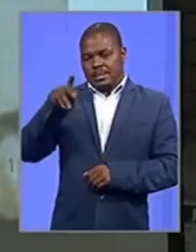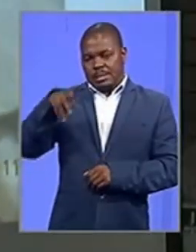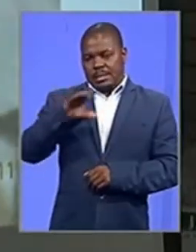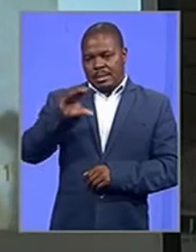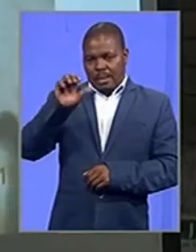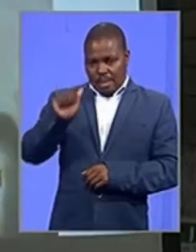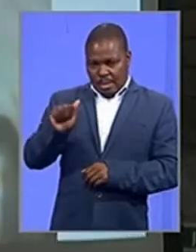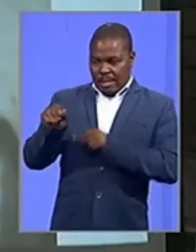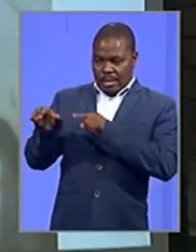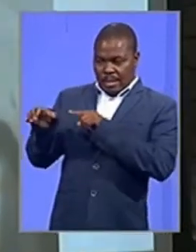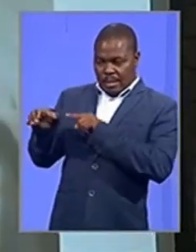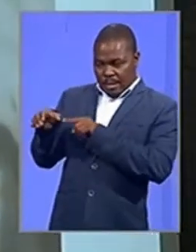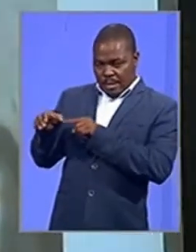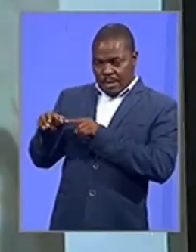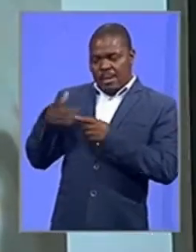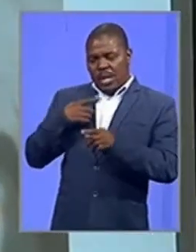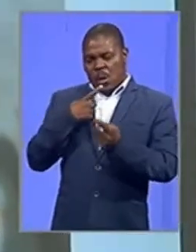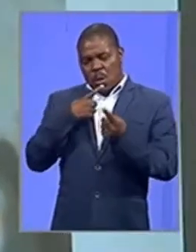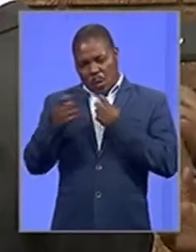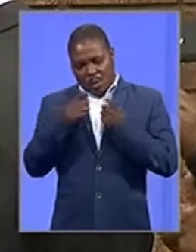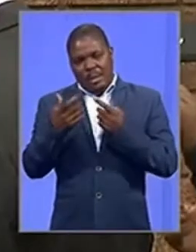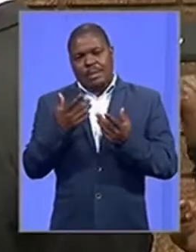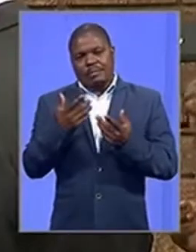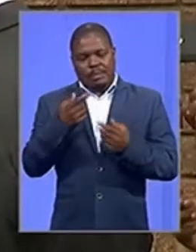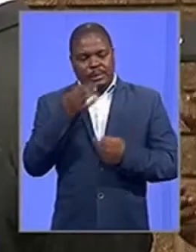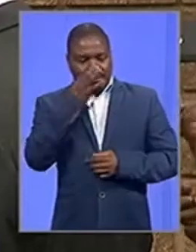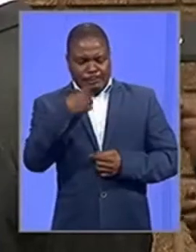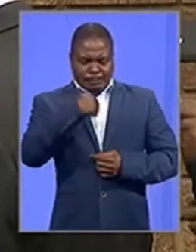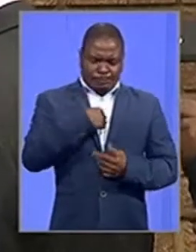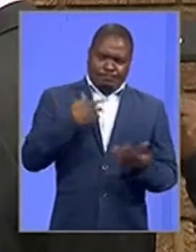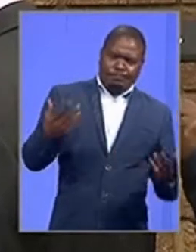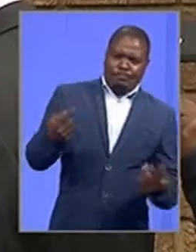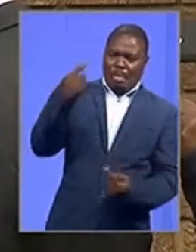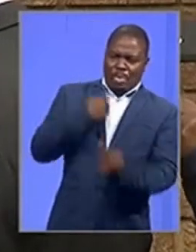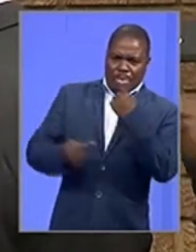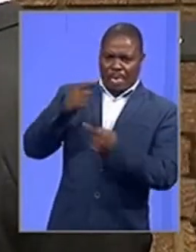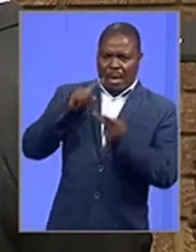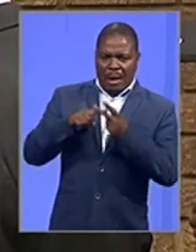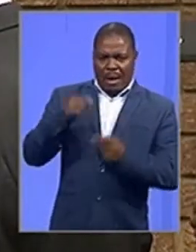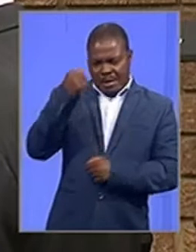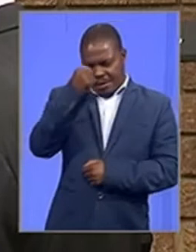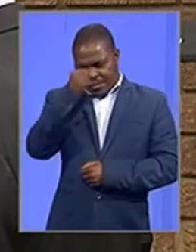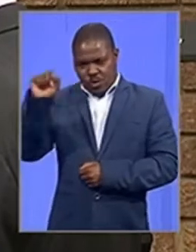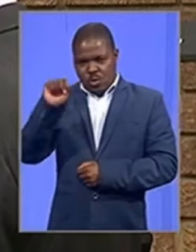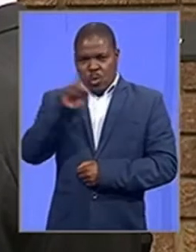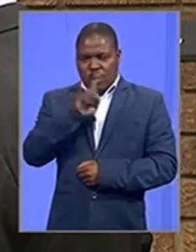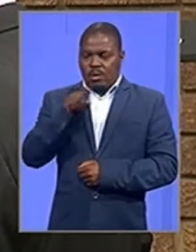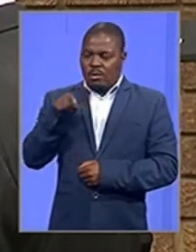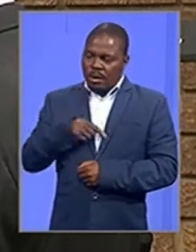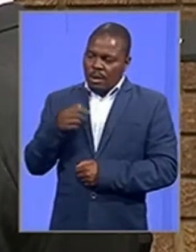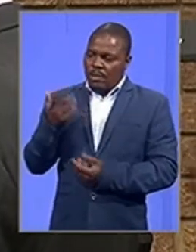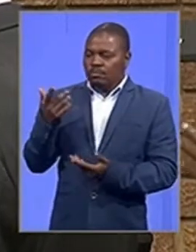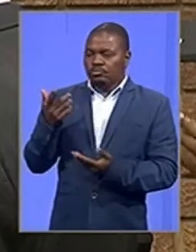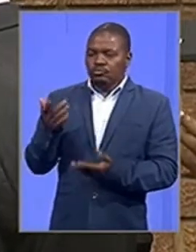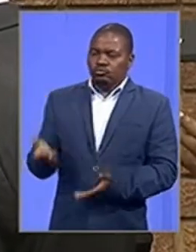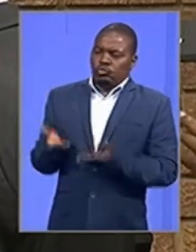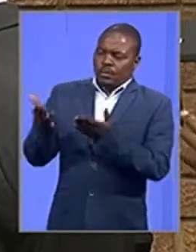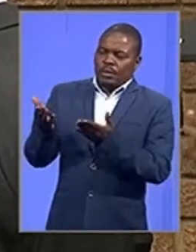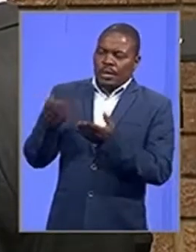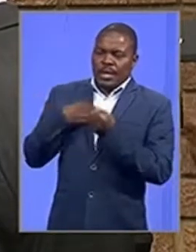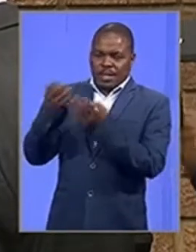they make complaint against me that I refuse to give them the service, or